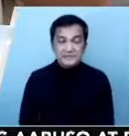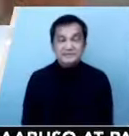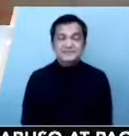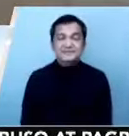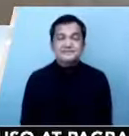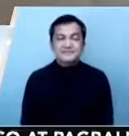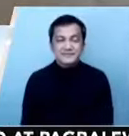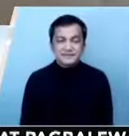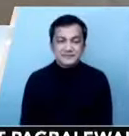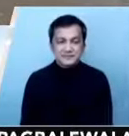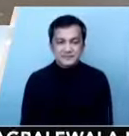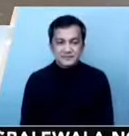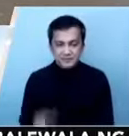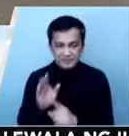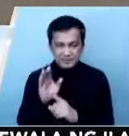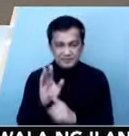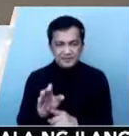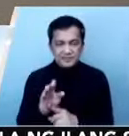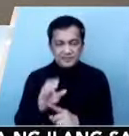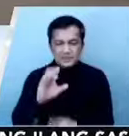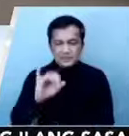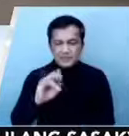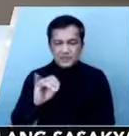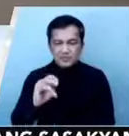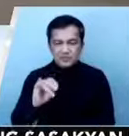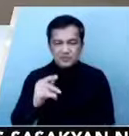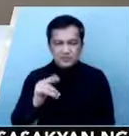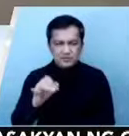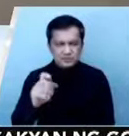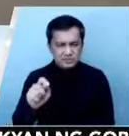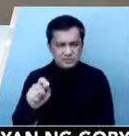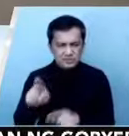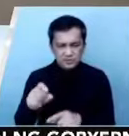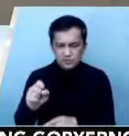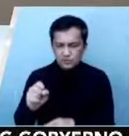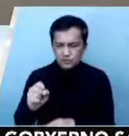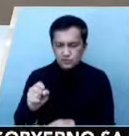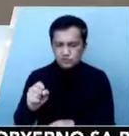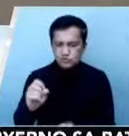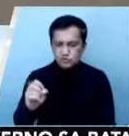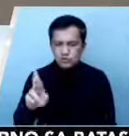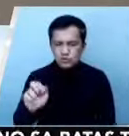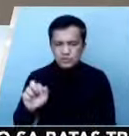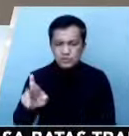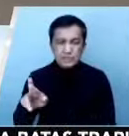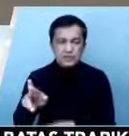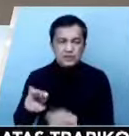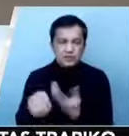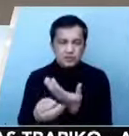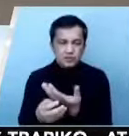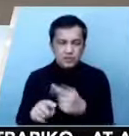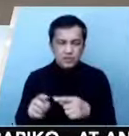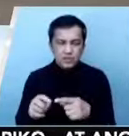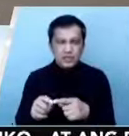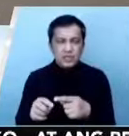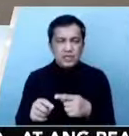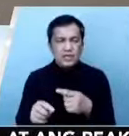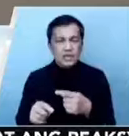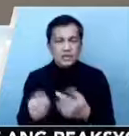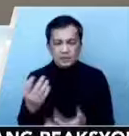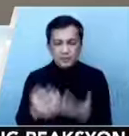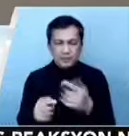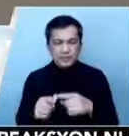Ipinakita din namin sa climatologist ang isang tila solar cooker. Walang apoy, pero may reflector para araw